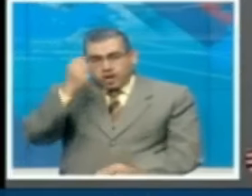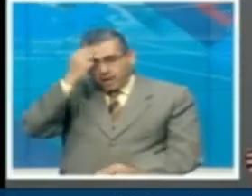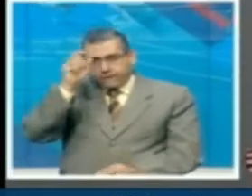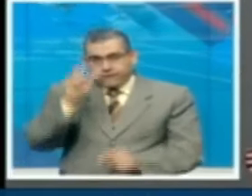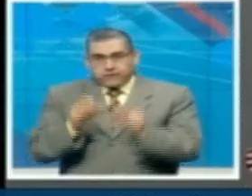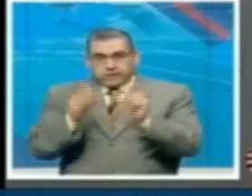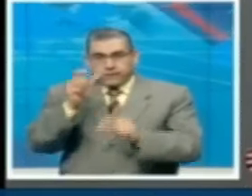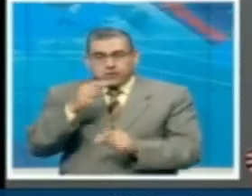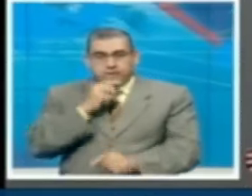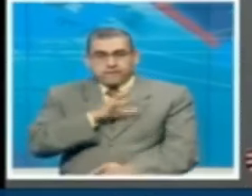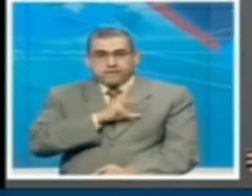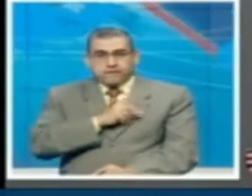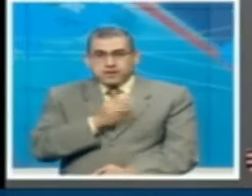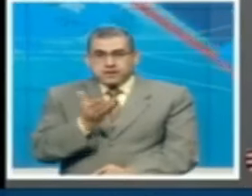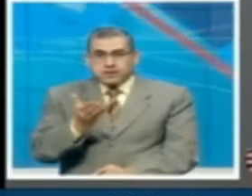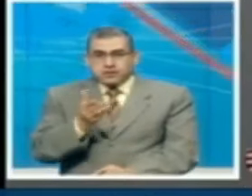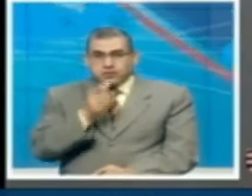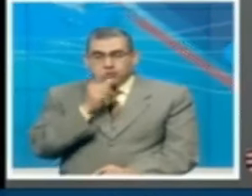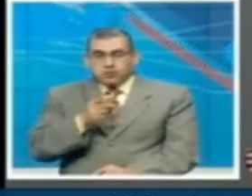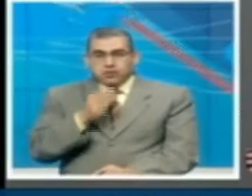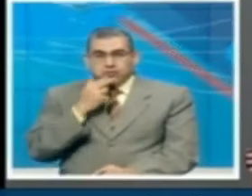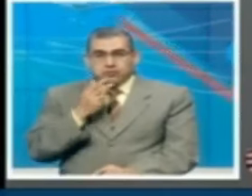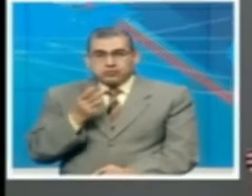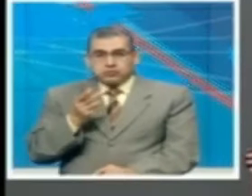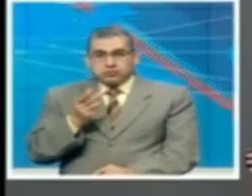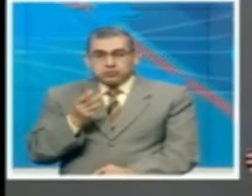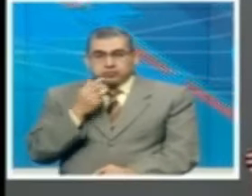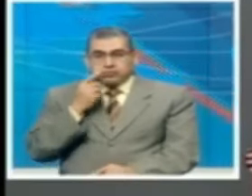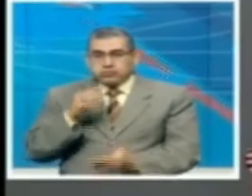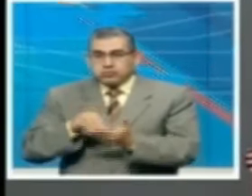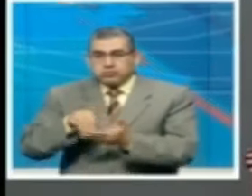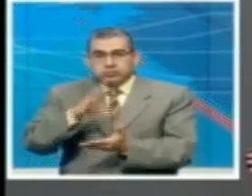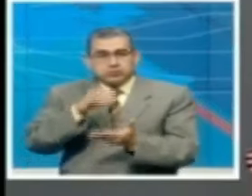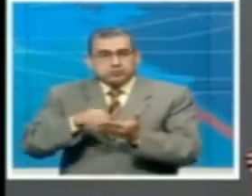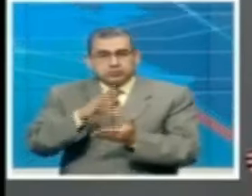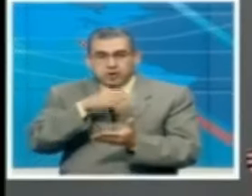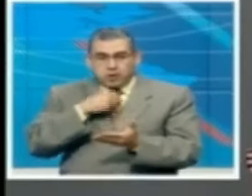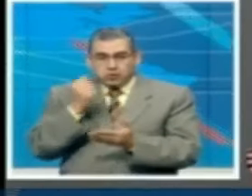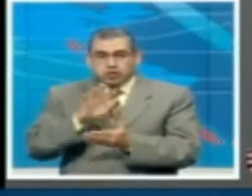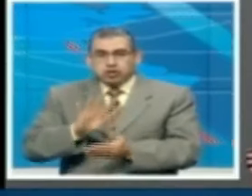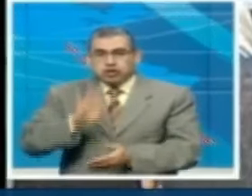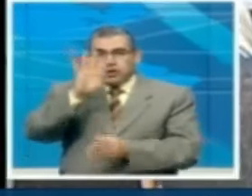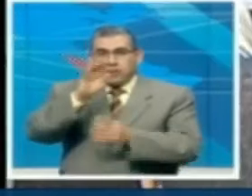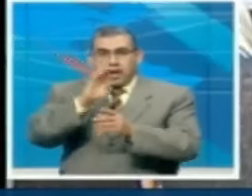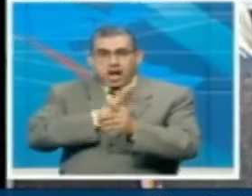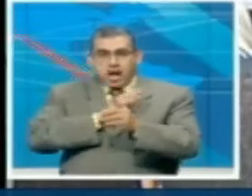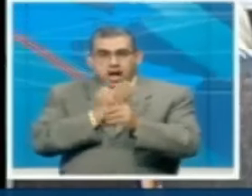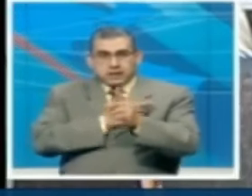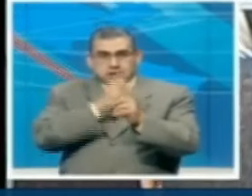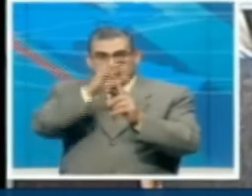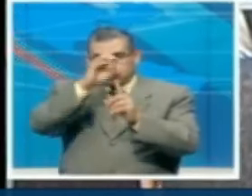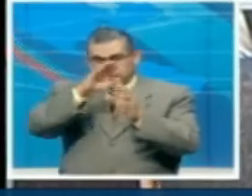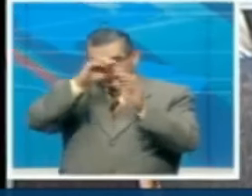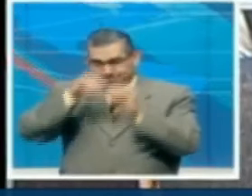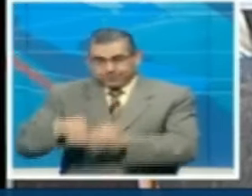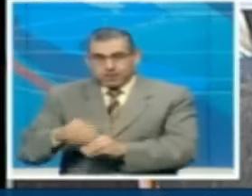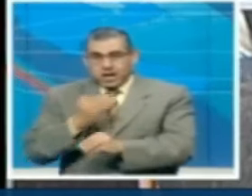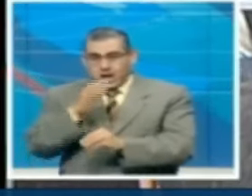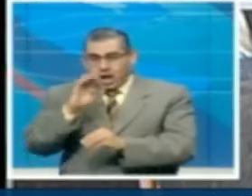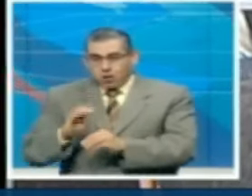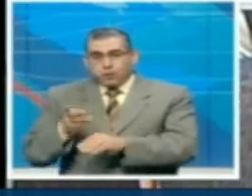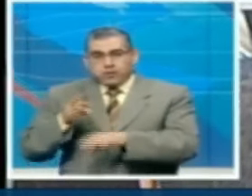2,300,000 فلسطيني، عمليات التهجير القسري من شمال القطاع إلى جنوبه، والآن